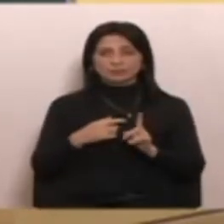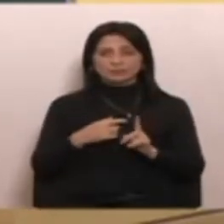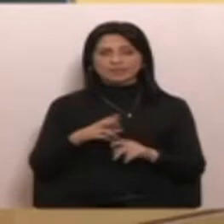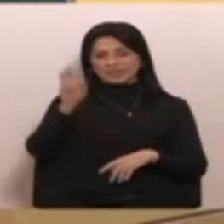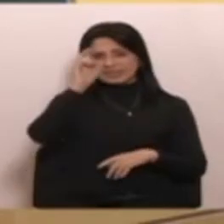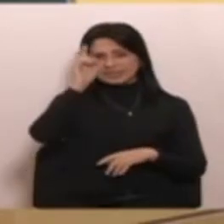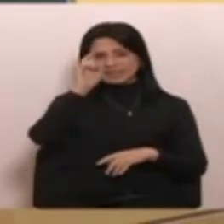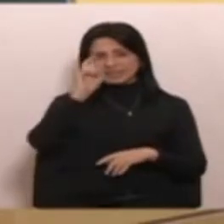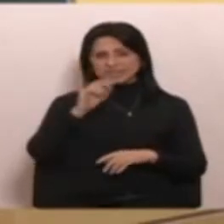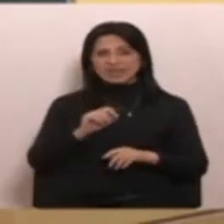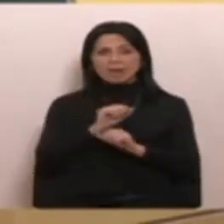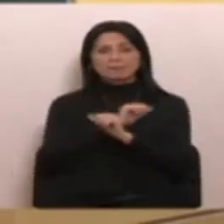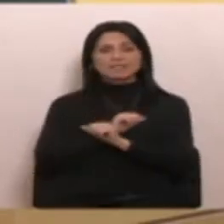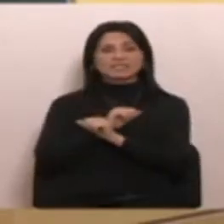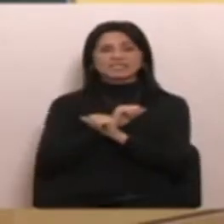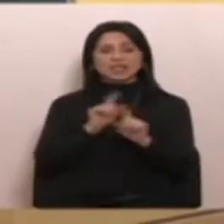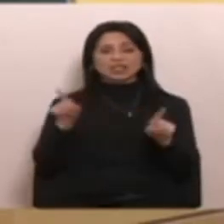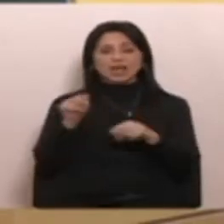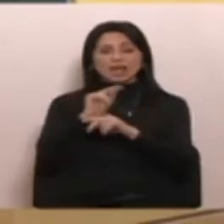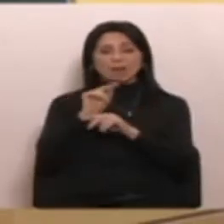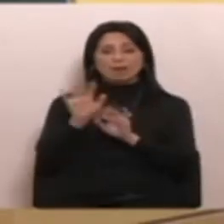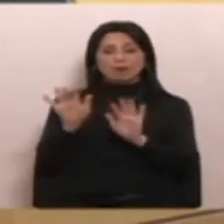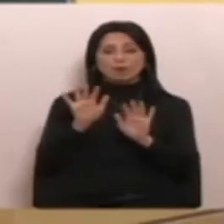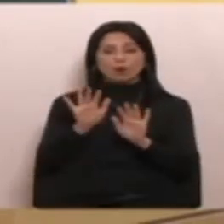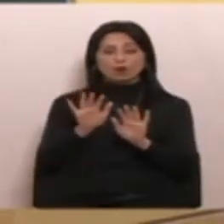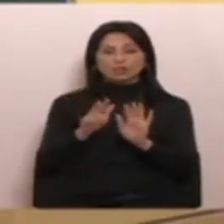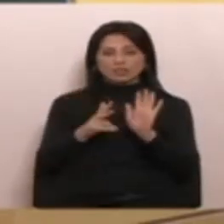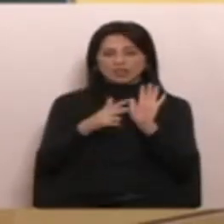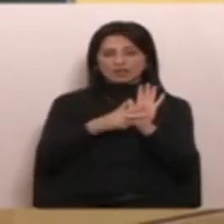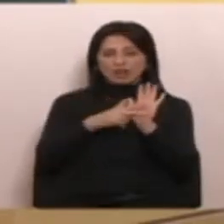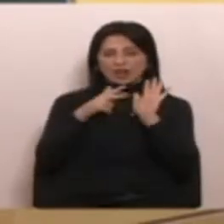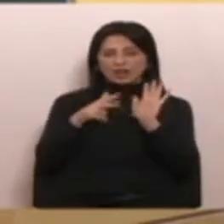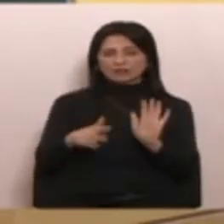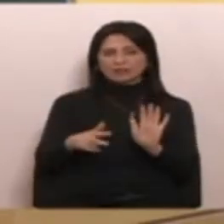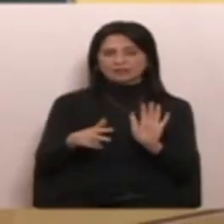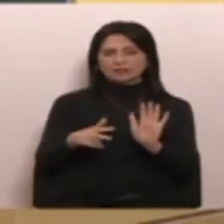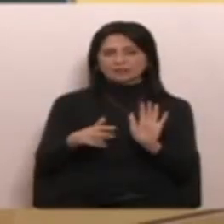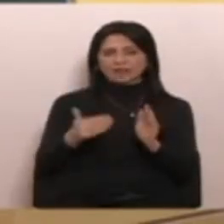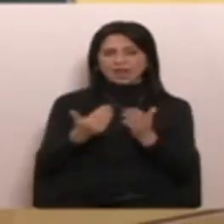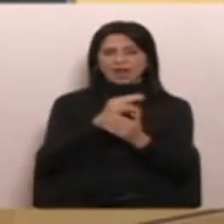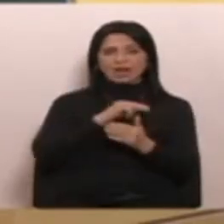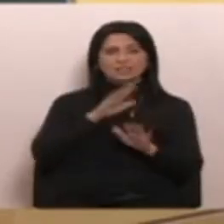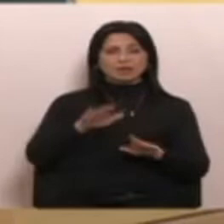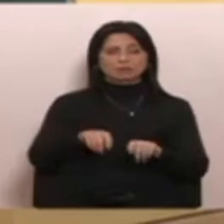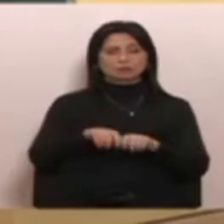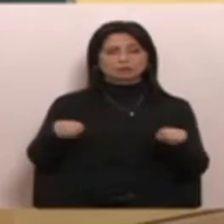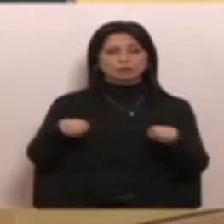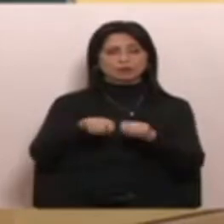სახელმწიფო სანატორიუმების რეაბილიტაციის პროცესში მინიმუმ 8000 ახალი სამუშაო ადგილი